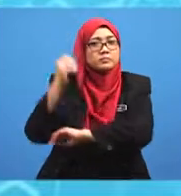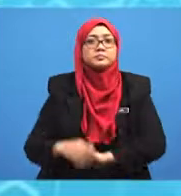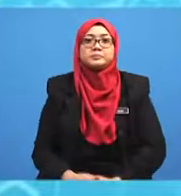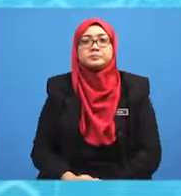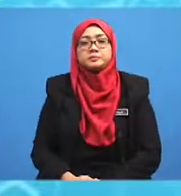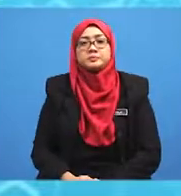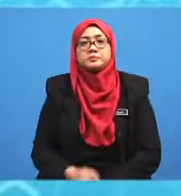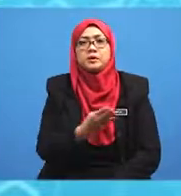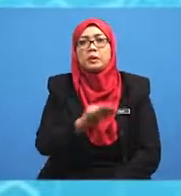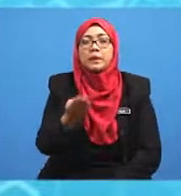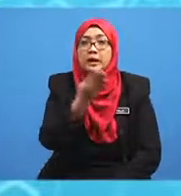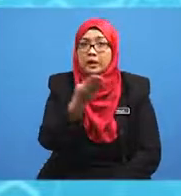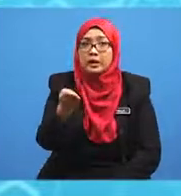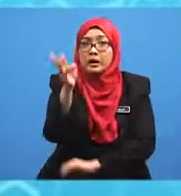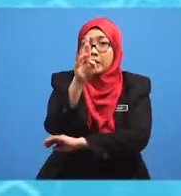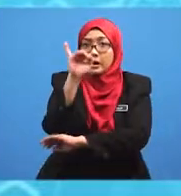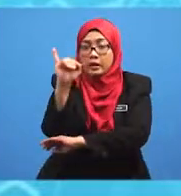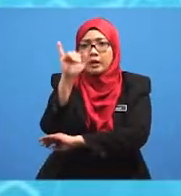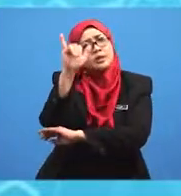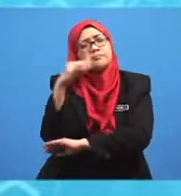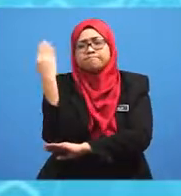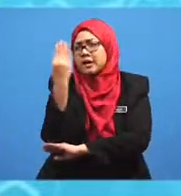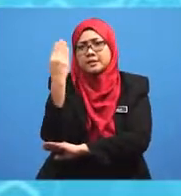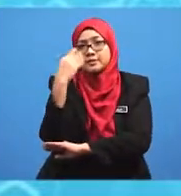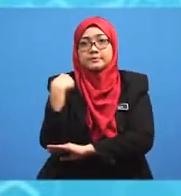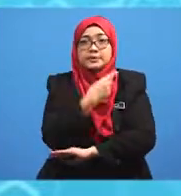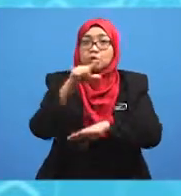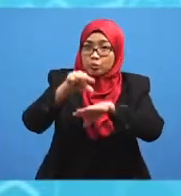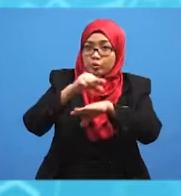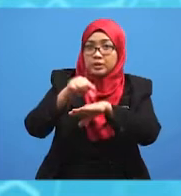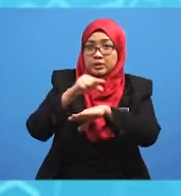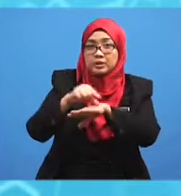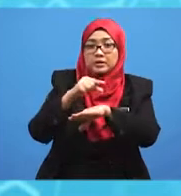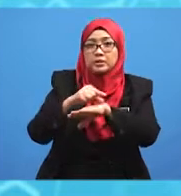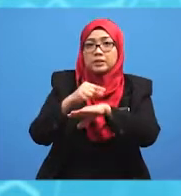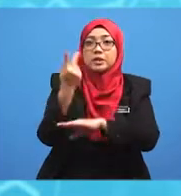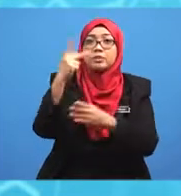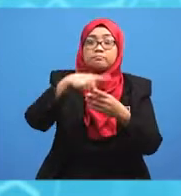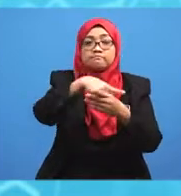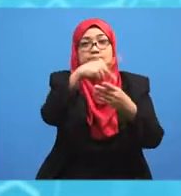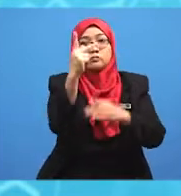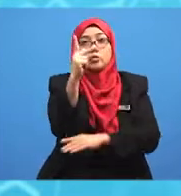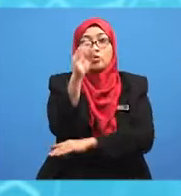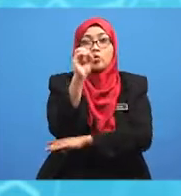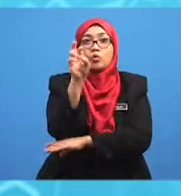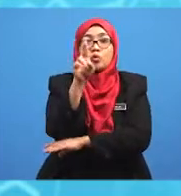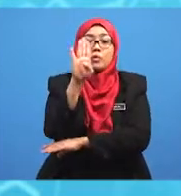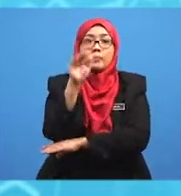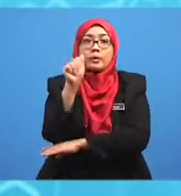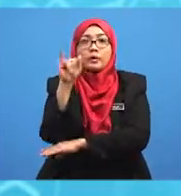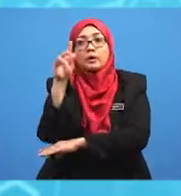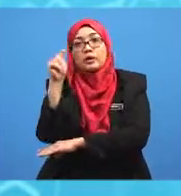Antara bahan radioisotop yang biasa digunakan ialah kobalt 60, digunakan untuk